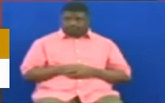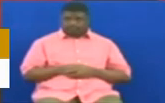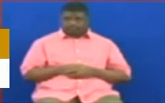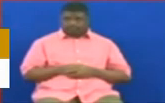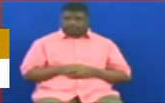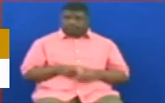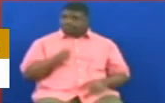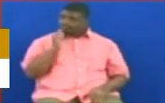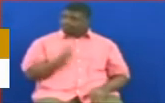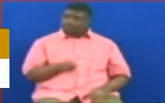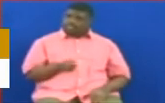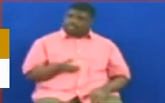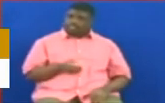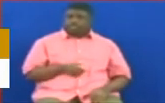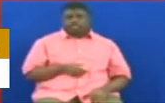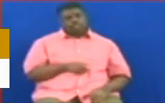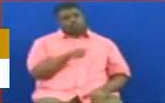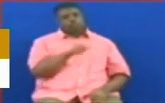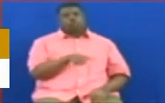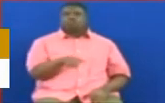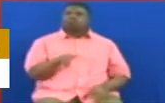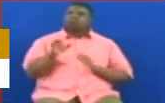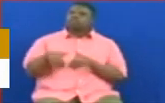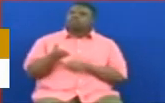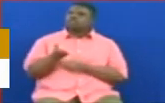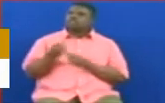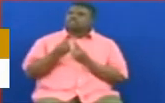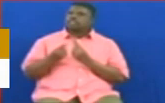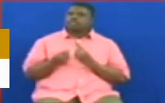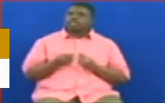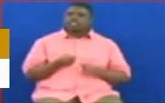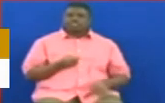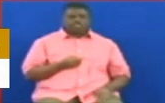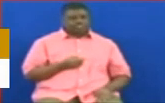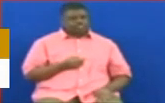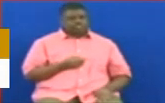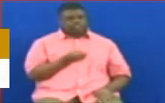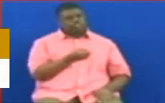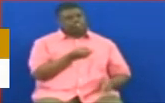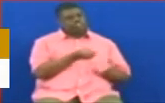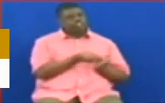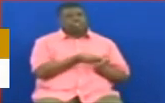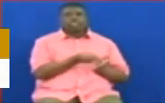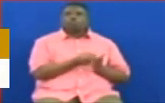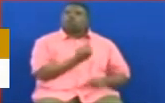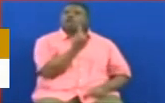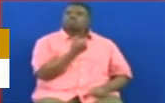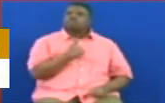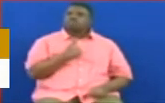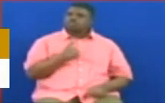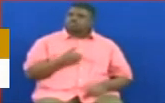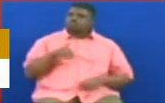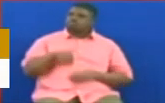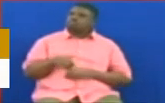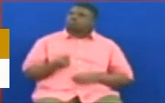Mheshimiwa Speaker, wabunge wengine waliniomba nikaseme chenge 1. Mimi ndio nilikuwa active member wa chenge 1. Na ile chenge